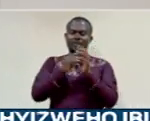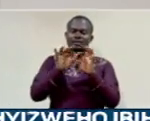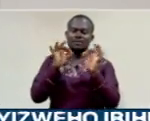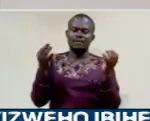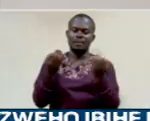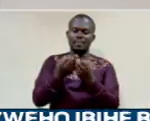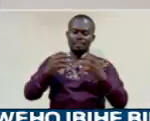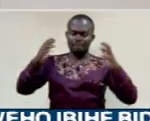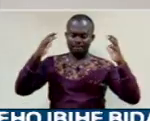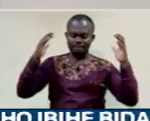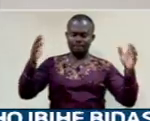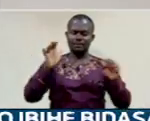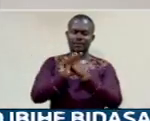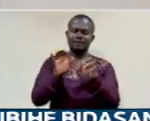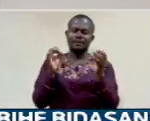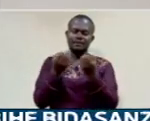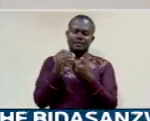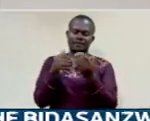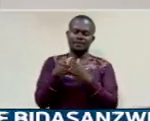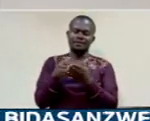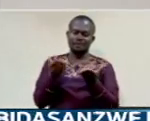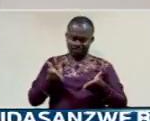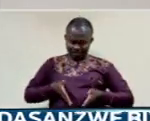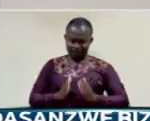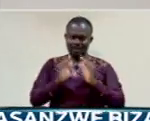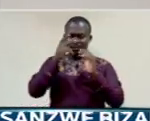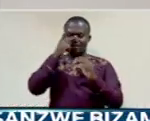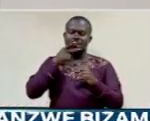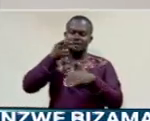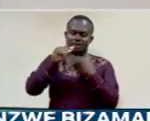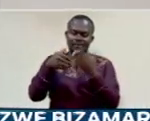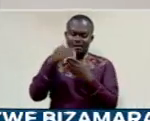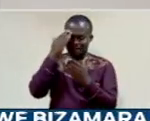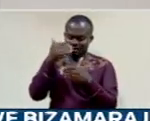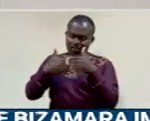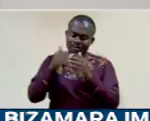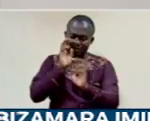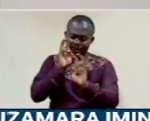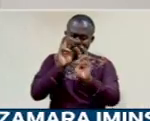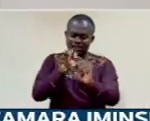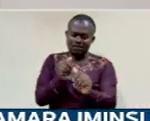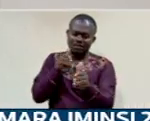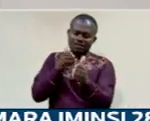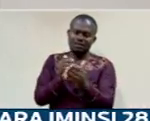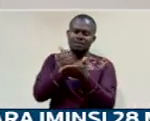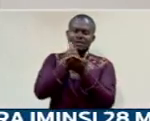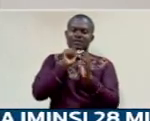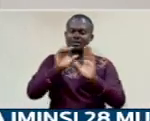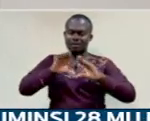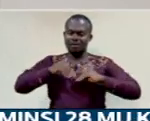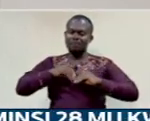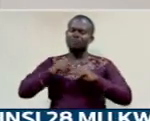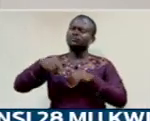mugari nyarwanda cyane cyane umuryango aho bakomoka aho batuye ababyeyi babo kuba amaso rwose bakabakurikirana ntibabemere ko